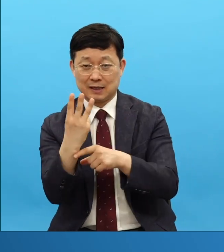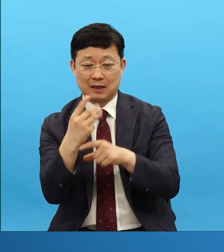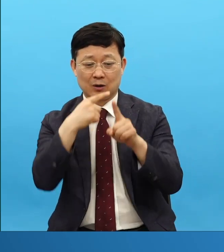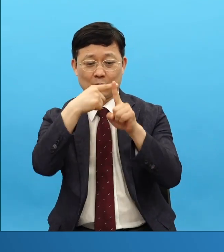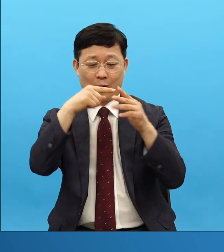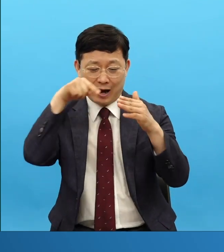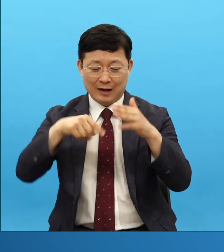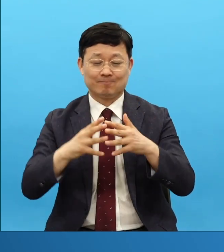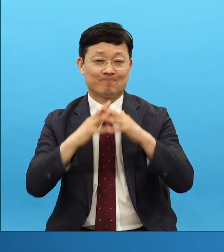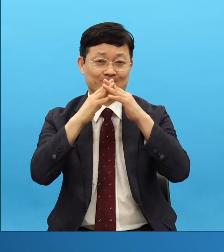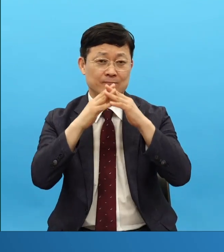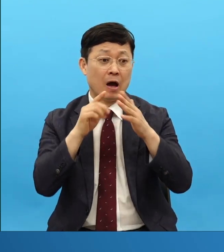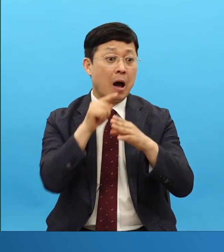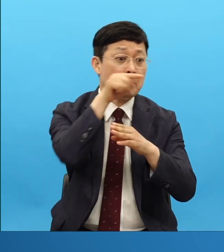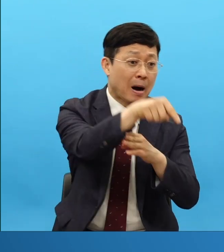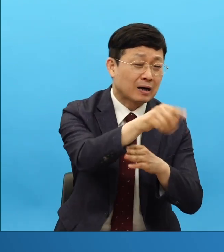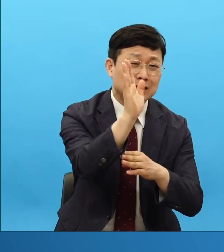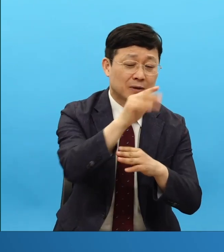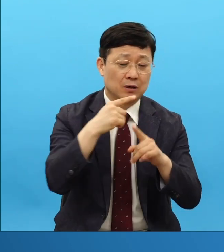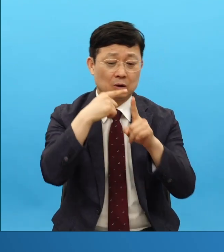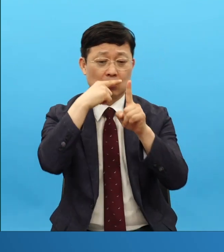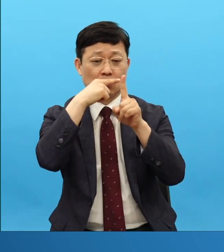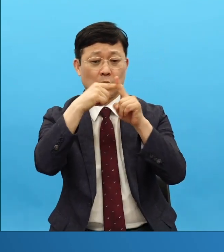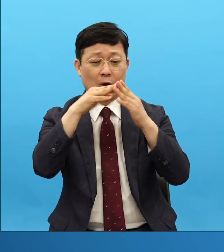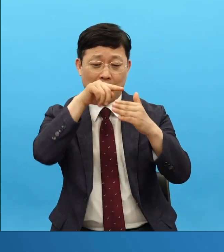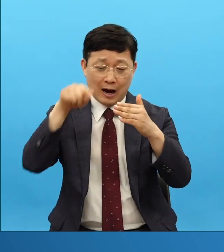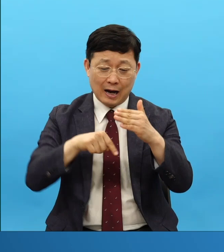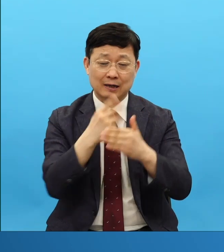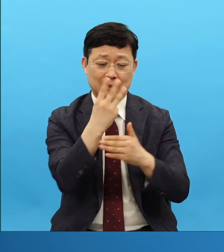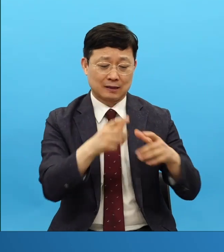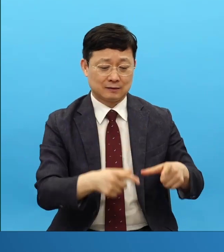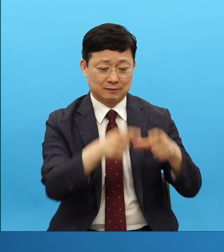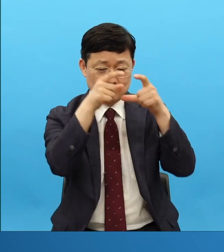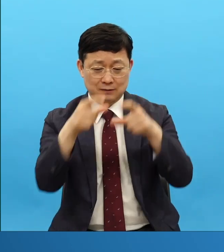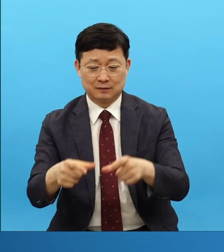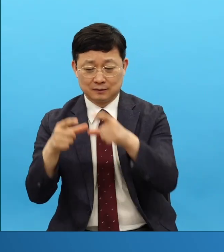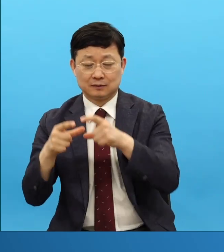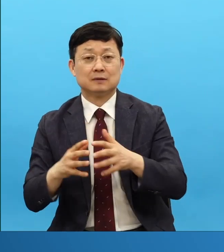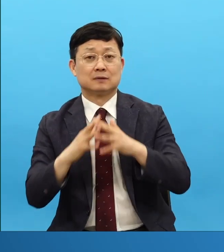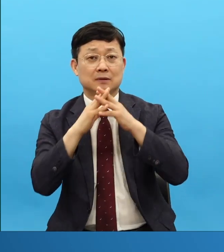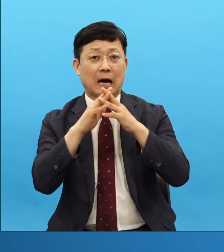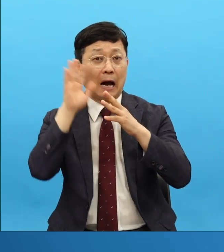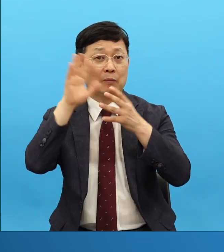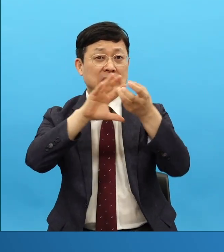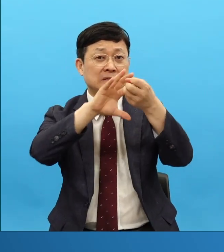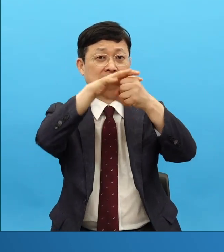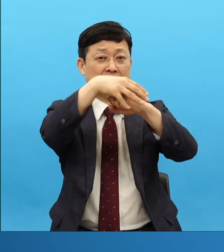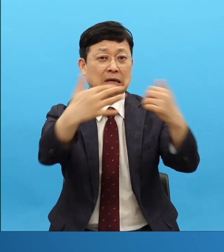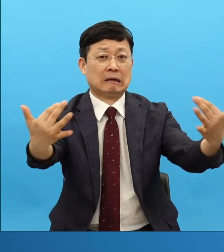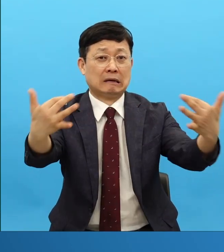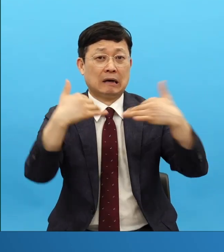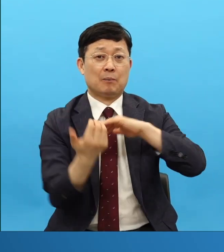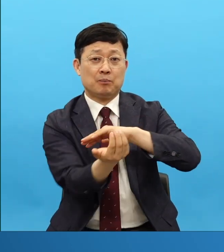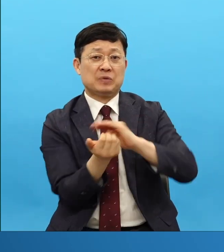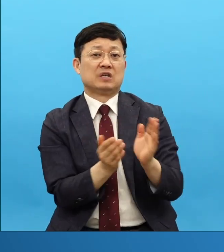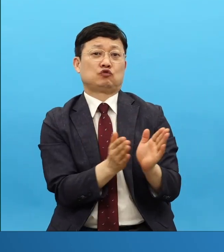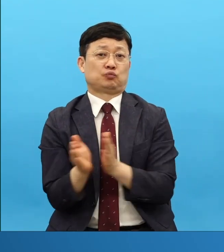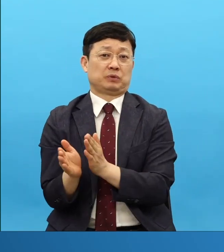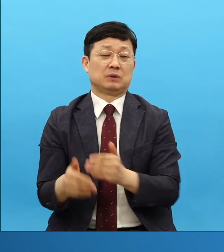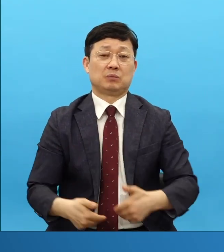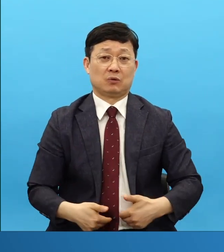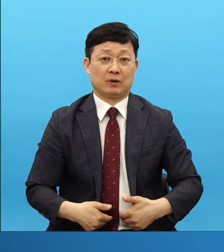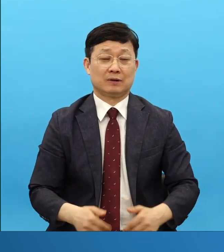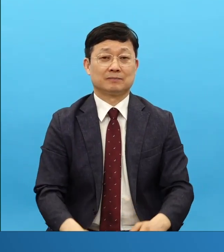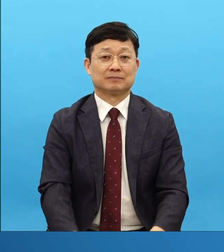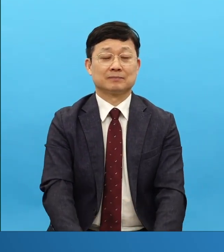중요한데 중직자분들 잘 정신 차리세요. 교회 만들어놔야 앞으로 글로벌 시대를 대비를 하는 거예요. Raise the bars in the church. Don't do